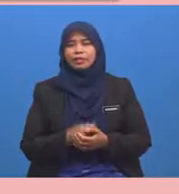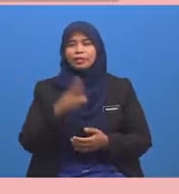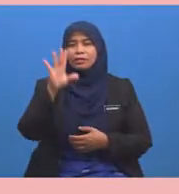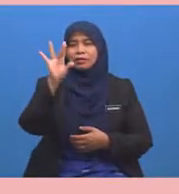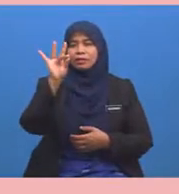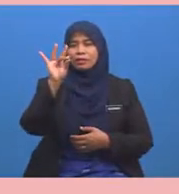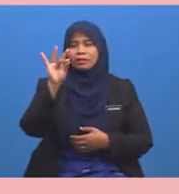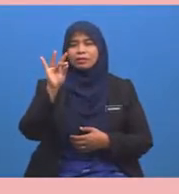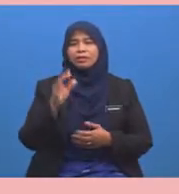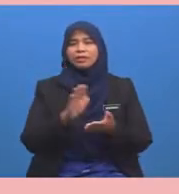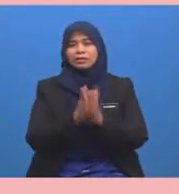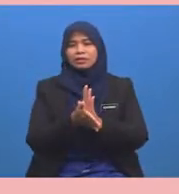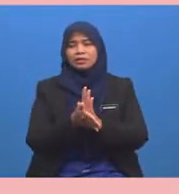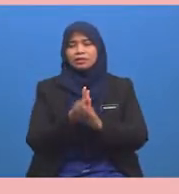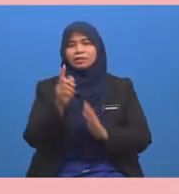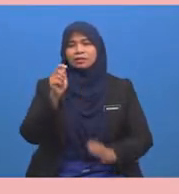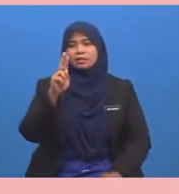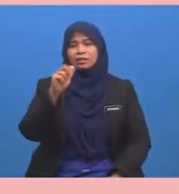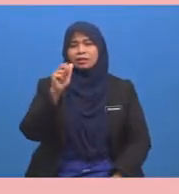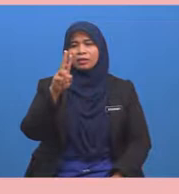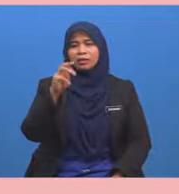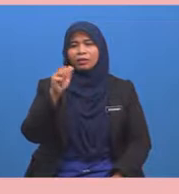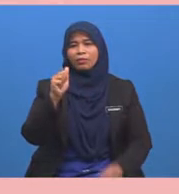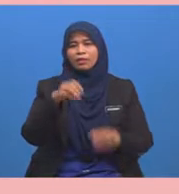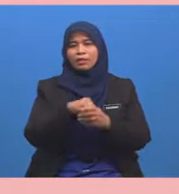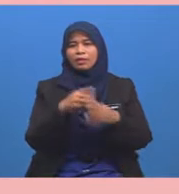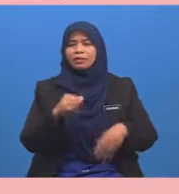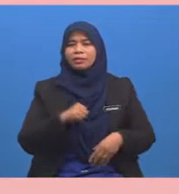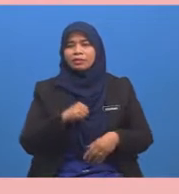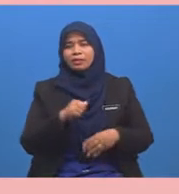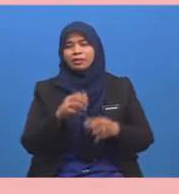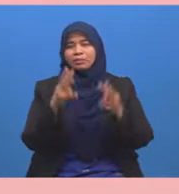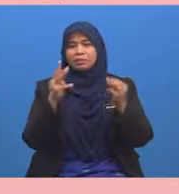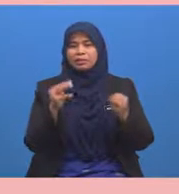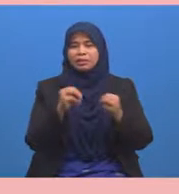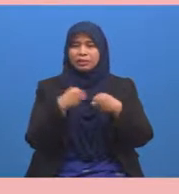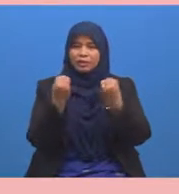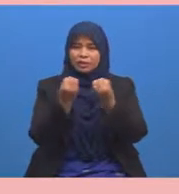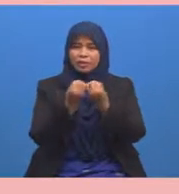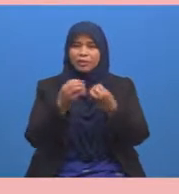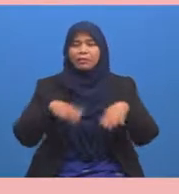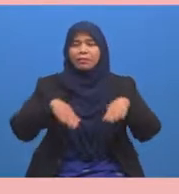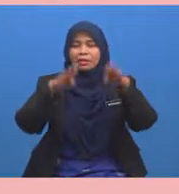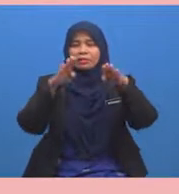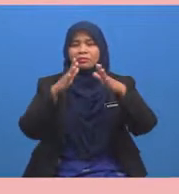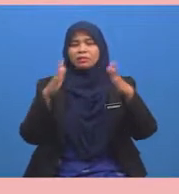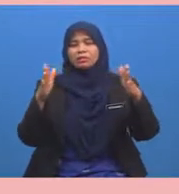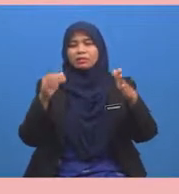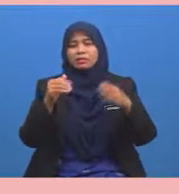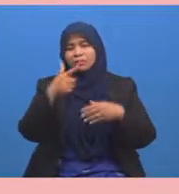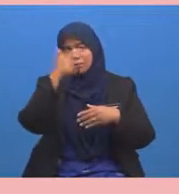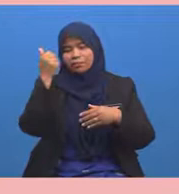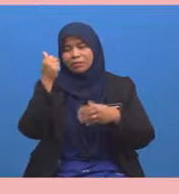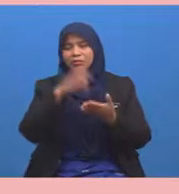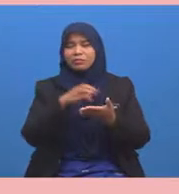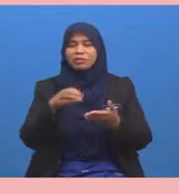Kelapan, kejadian trauma dalam diri segelintir masyarakat yang terlibat. Banjir besar yang akan menyebabkan kemusnahan